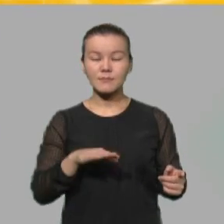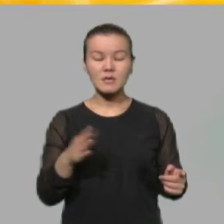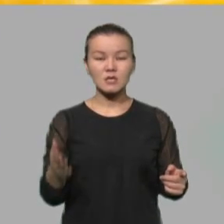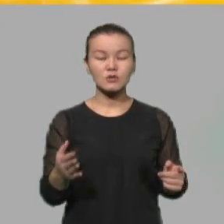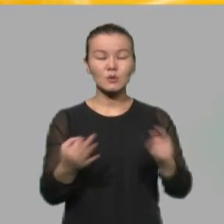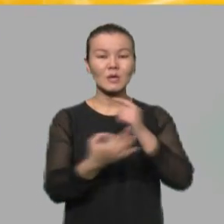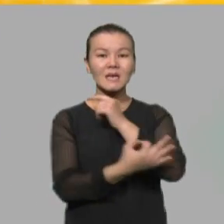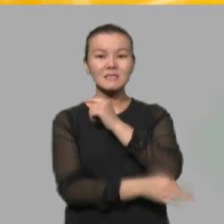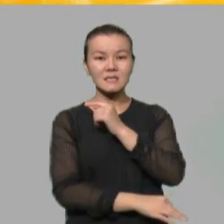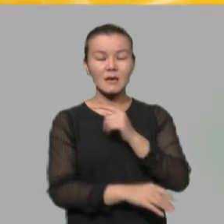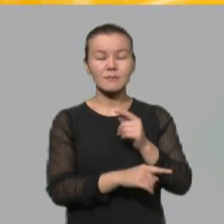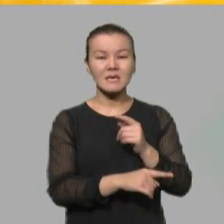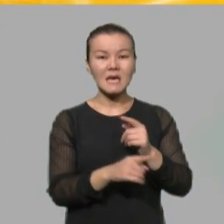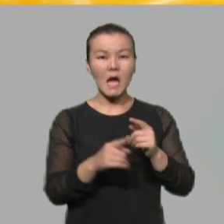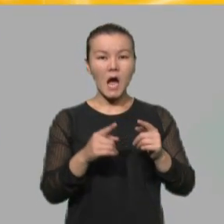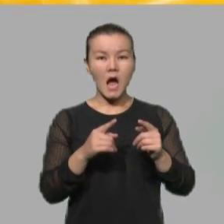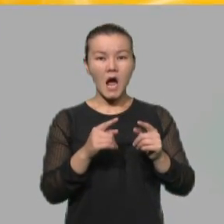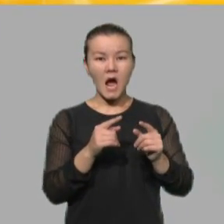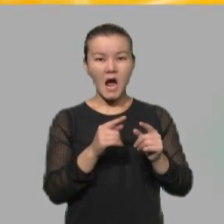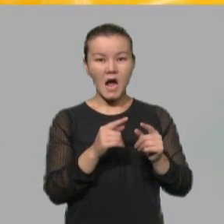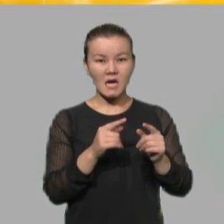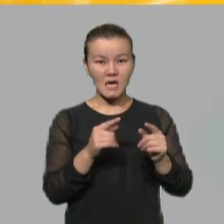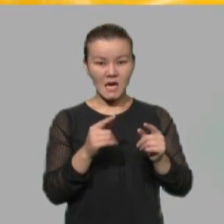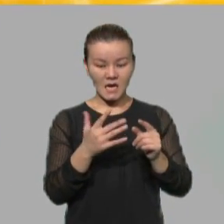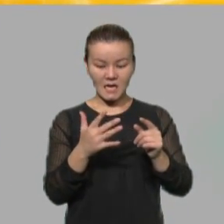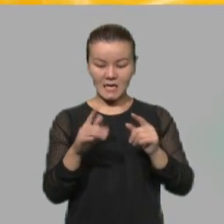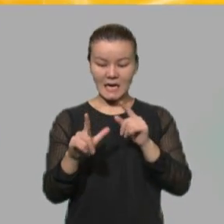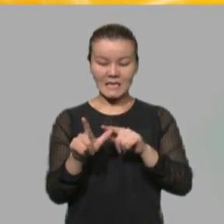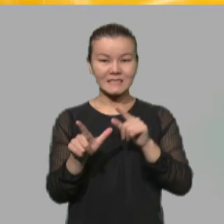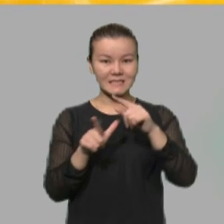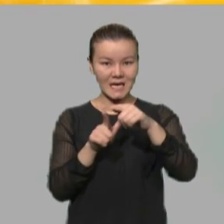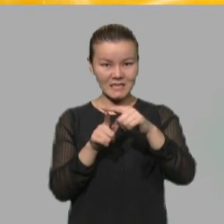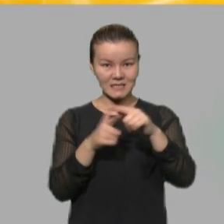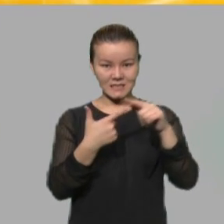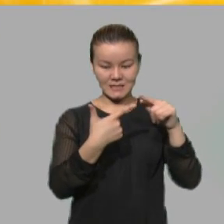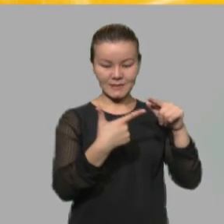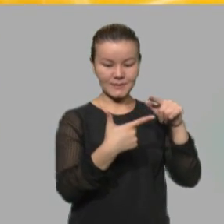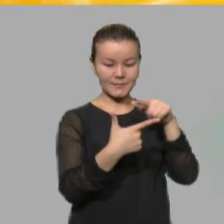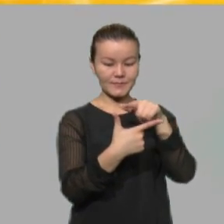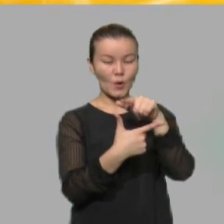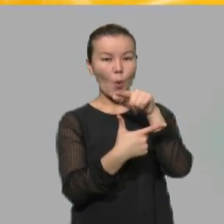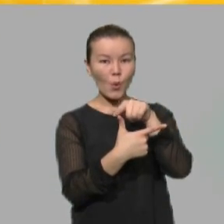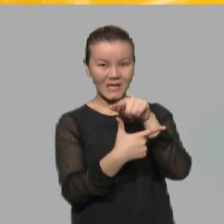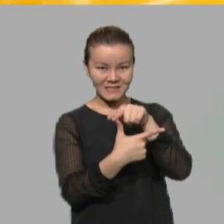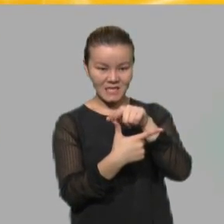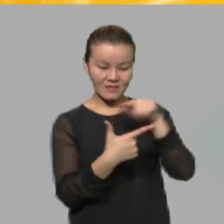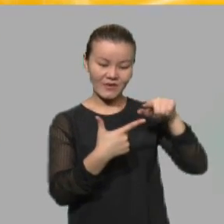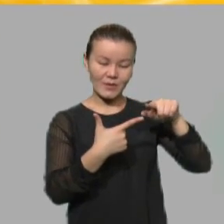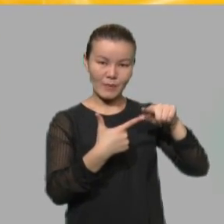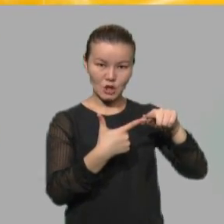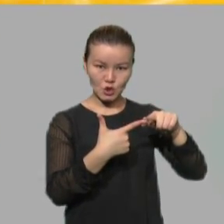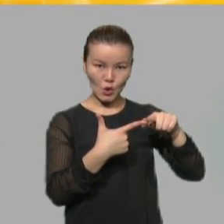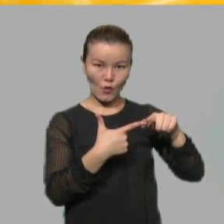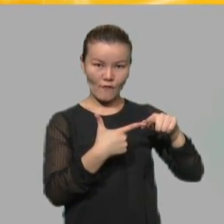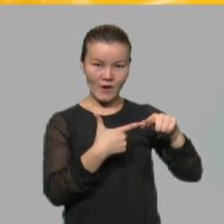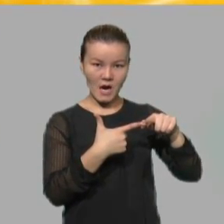Расстояние между концами растянутых пальцев указательного и